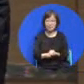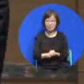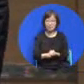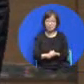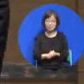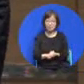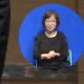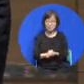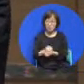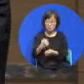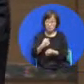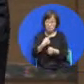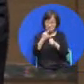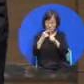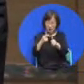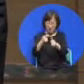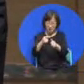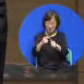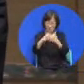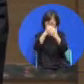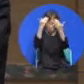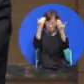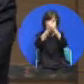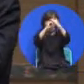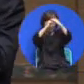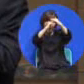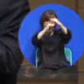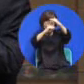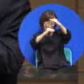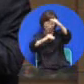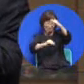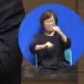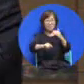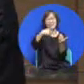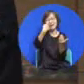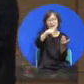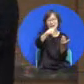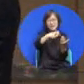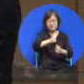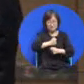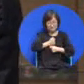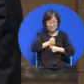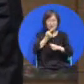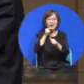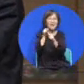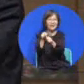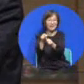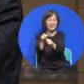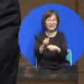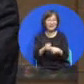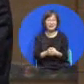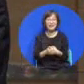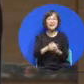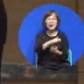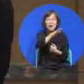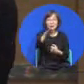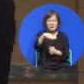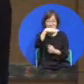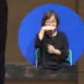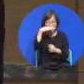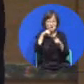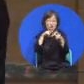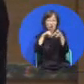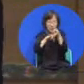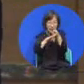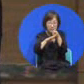가르쳐 지키게 해라. And make them, teach them, 그래서, and obey everything I have commanded you. 언약을 여러분 바로 잡고 선교할 때 어떤